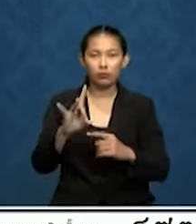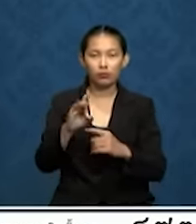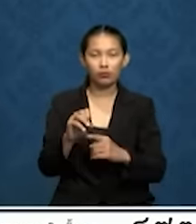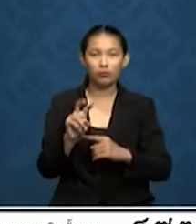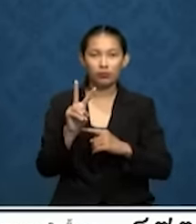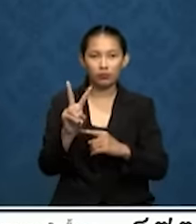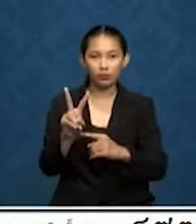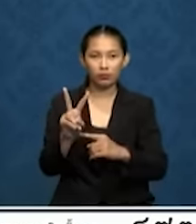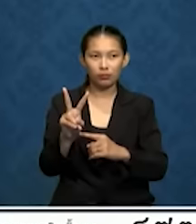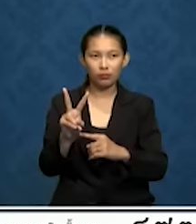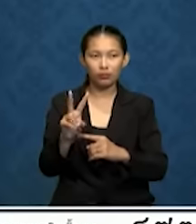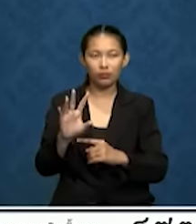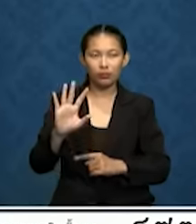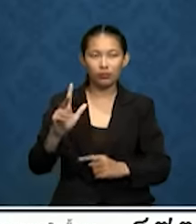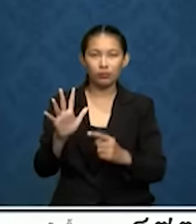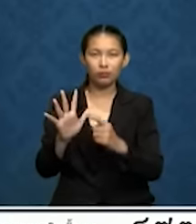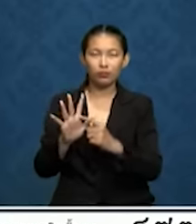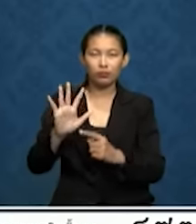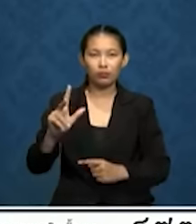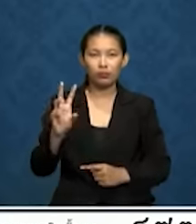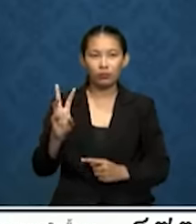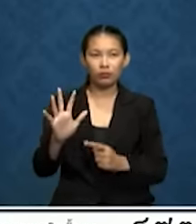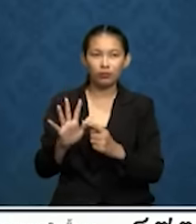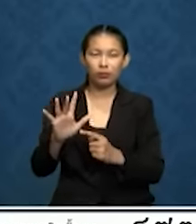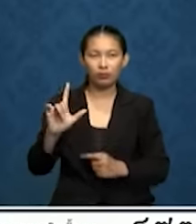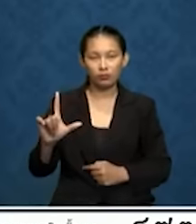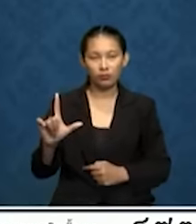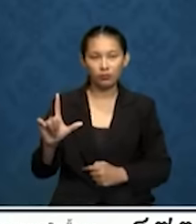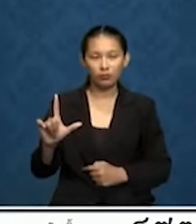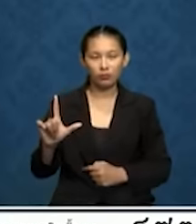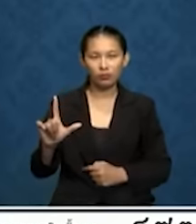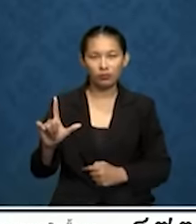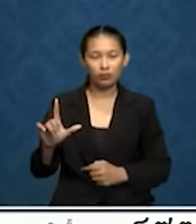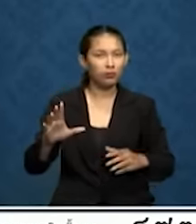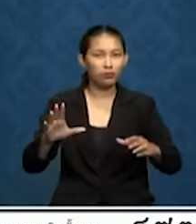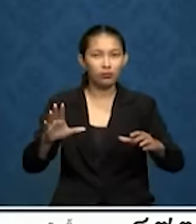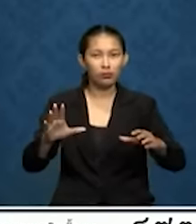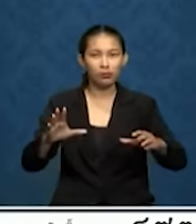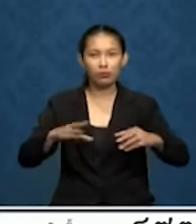82นายชัชวาลอภิรักษ์มั่นคง บ่เห็นชอบครับ